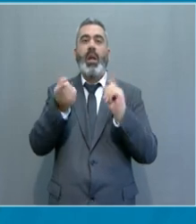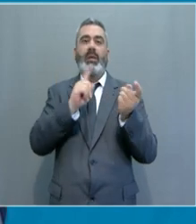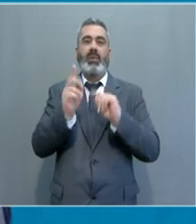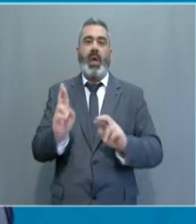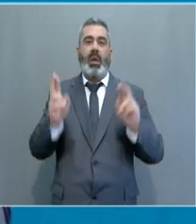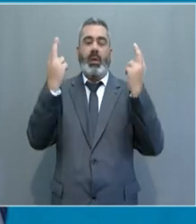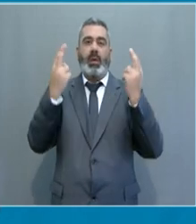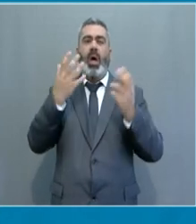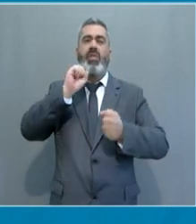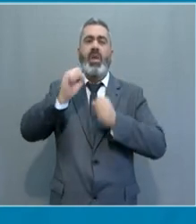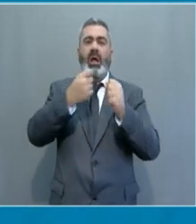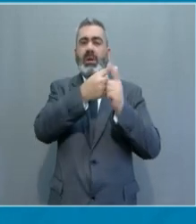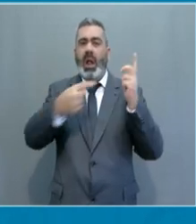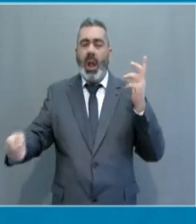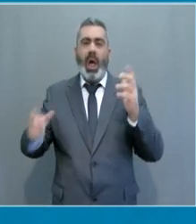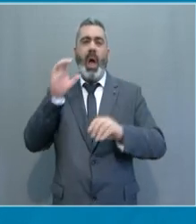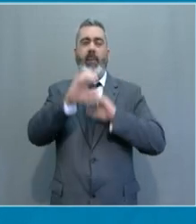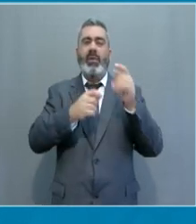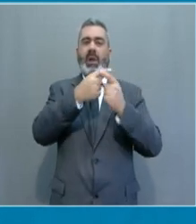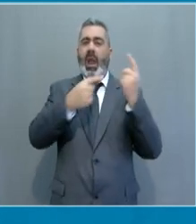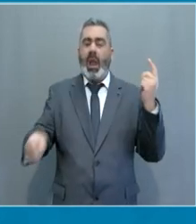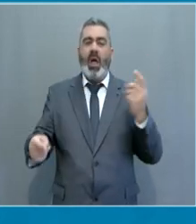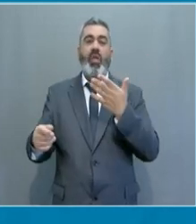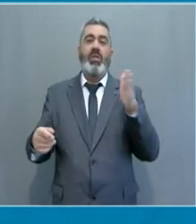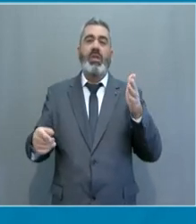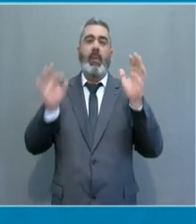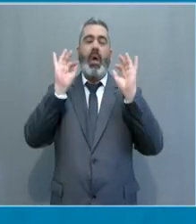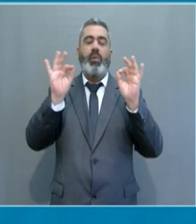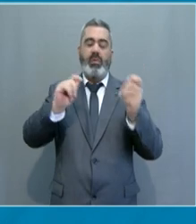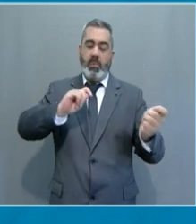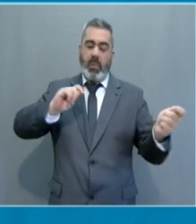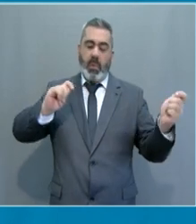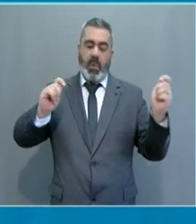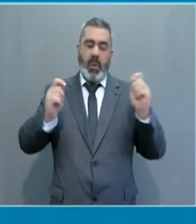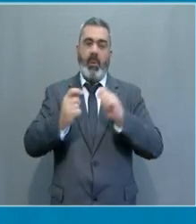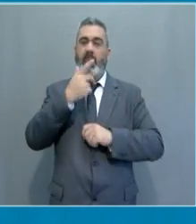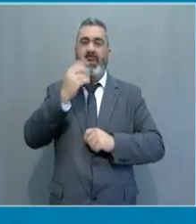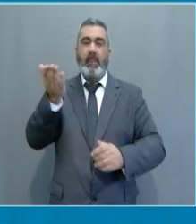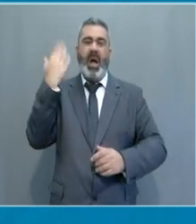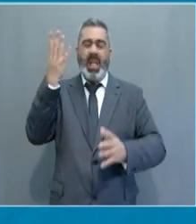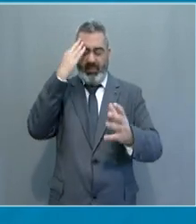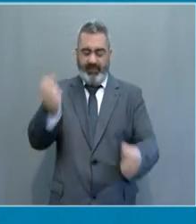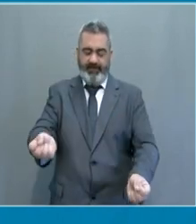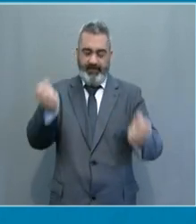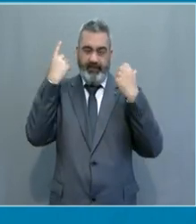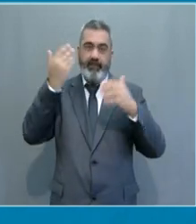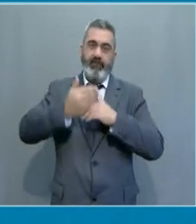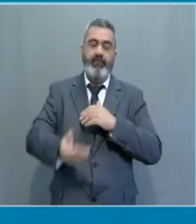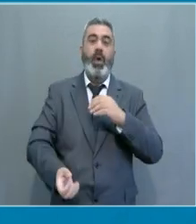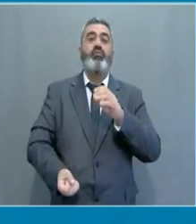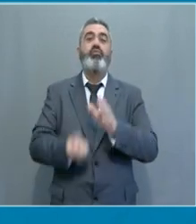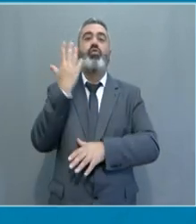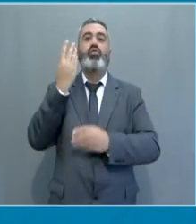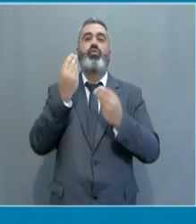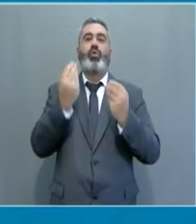σχέδιο δράσεων και επενδύσεων. Η Δυτική Μακεδονία αλλάζει και γυρίζει σελίδα, παραμένοντας όμως ένας ισχυρός